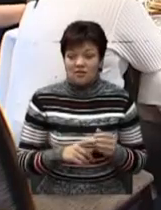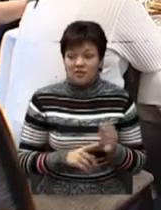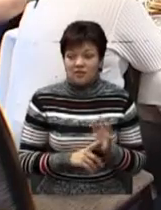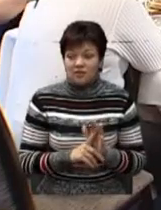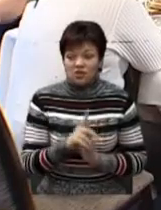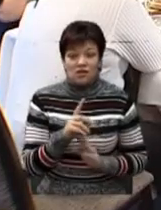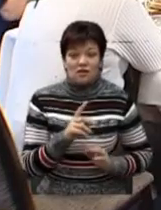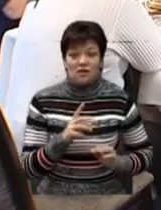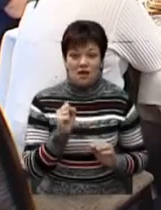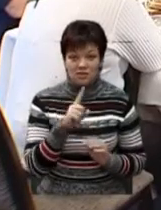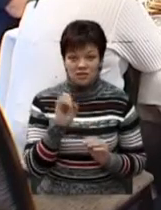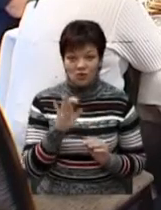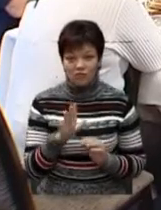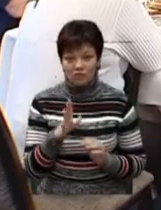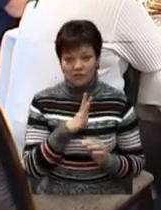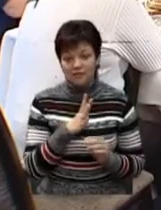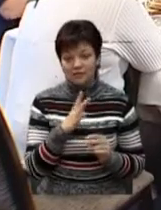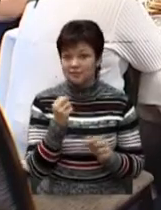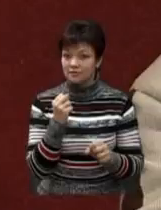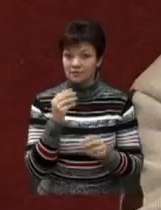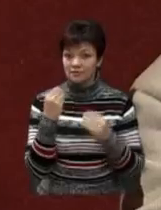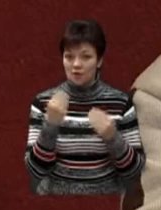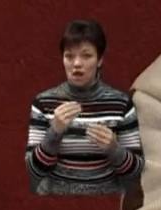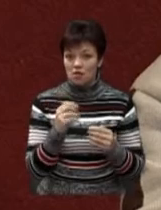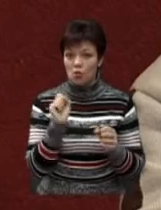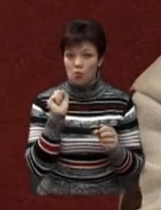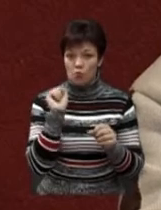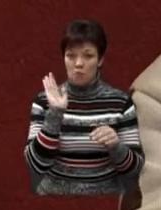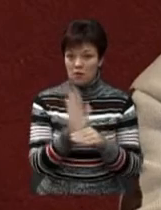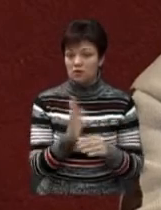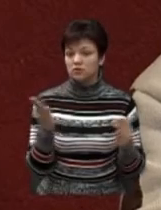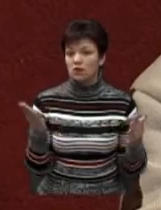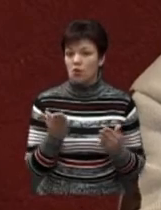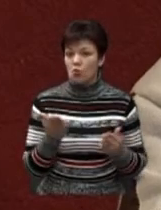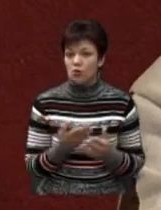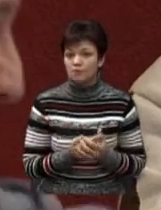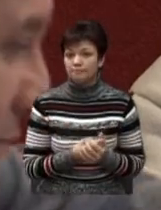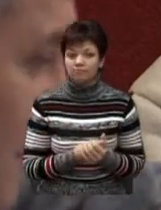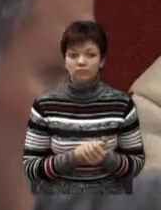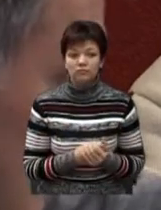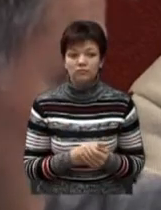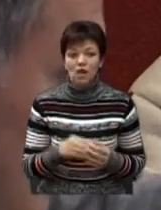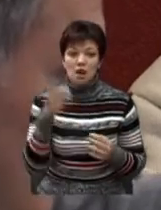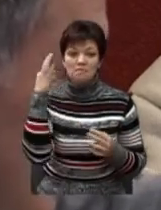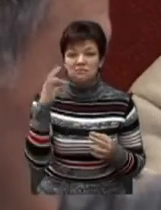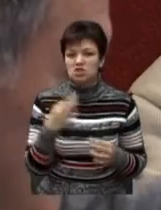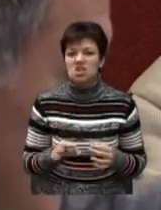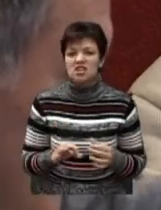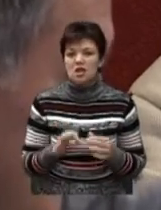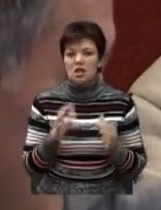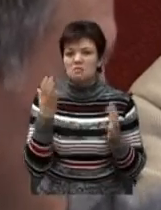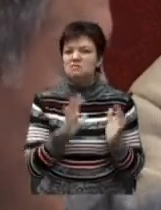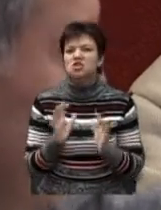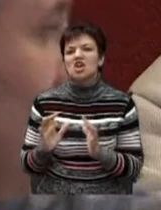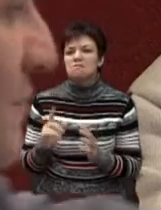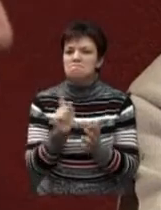да, вот он тогда такое постановление сварганил об улучшении обеспечения